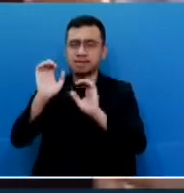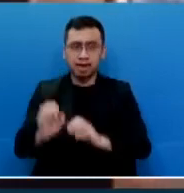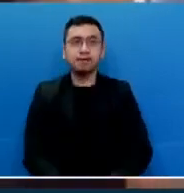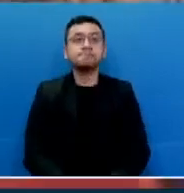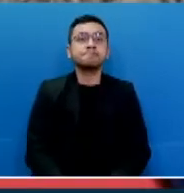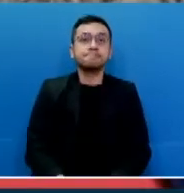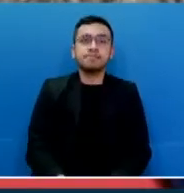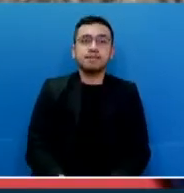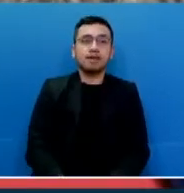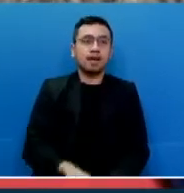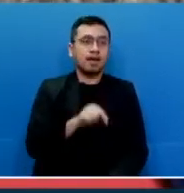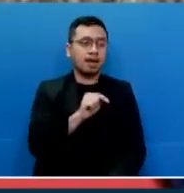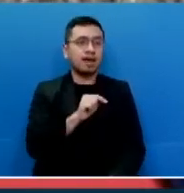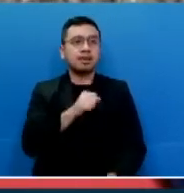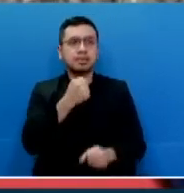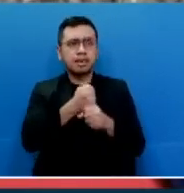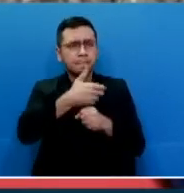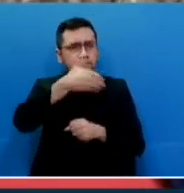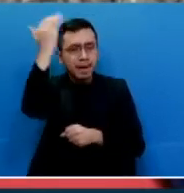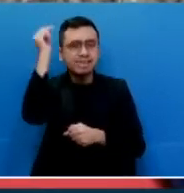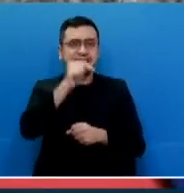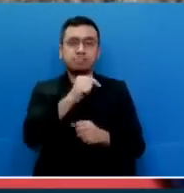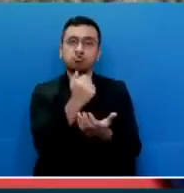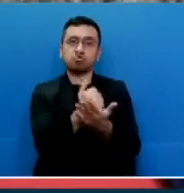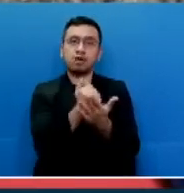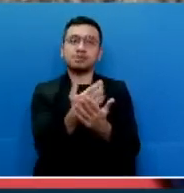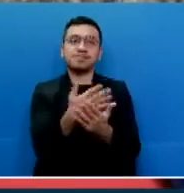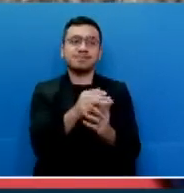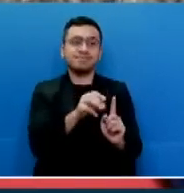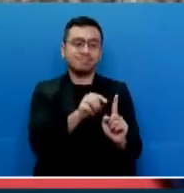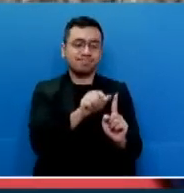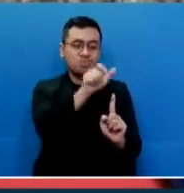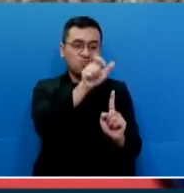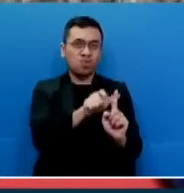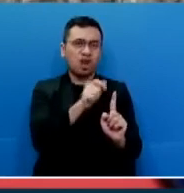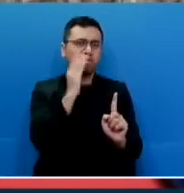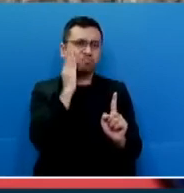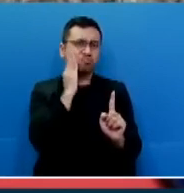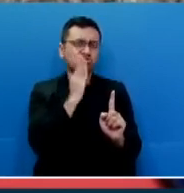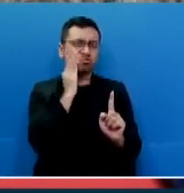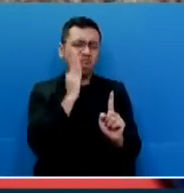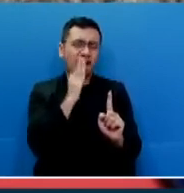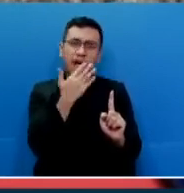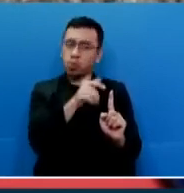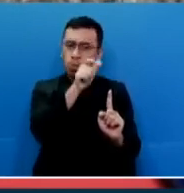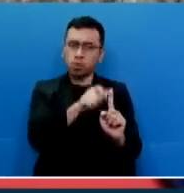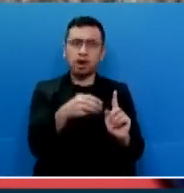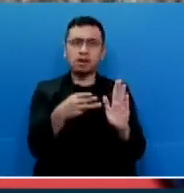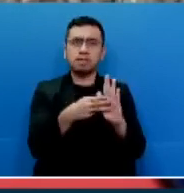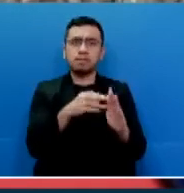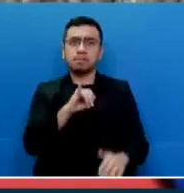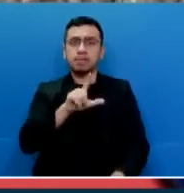dari milenial sebagai e perwakilan anak muda undecided photos ini sepertinya menurut anda ingin